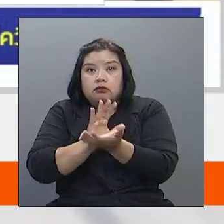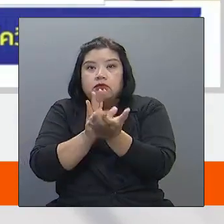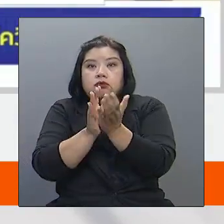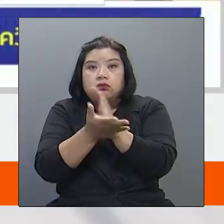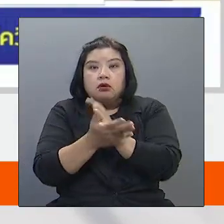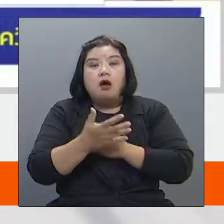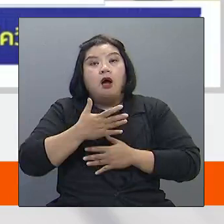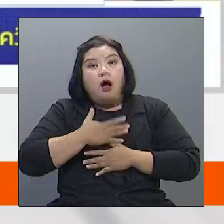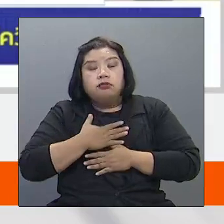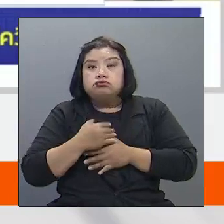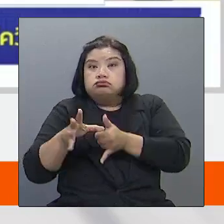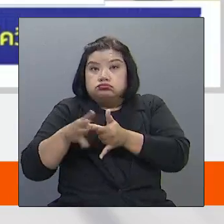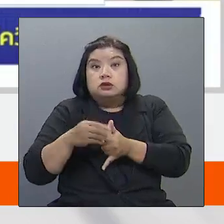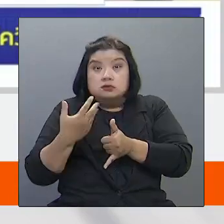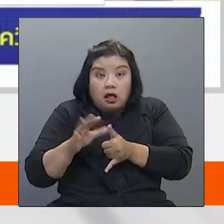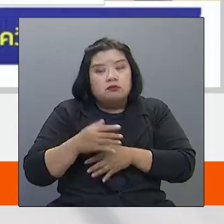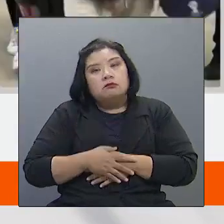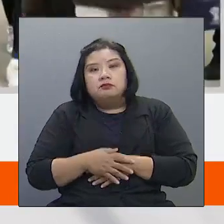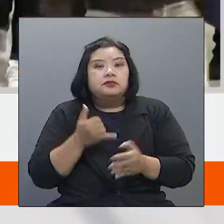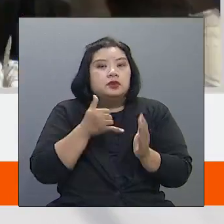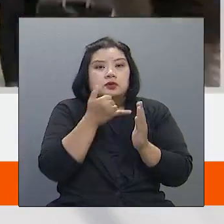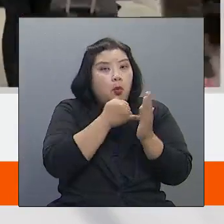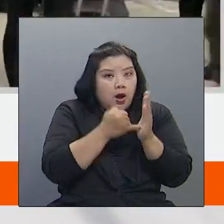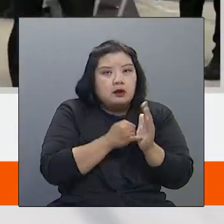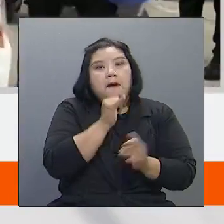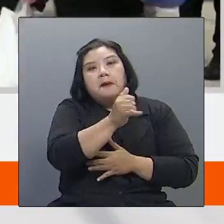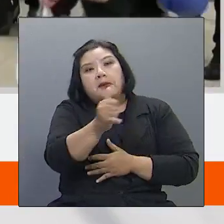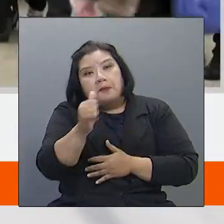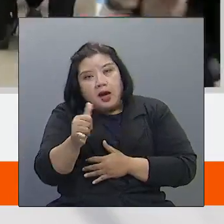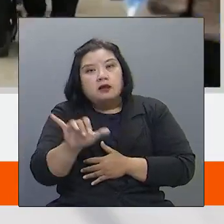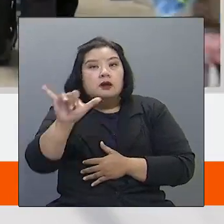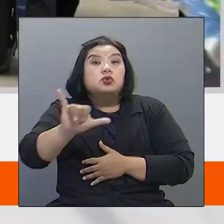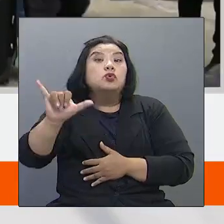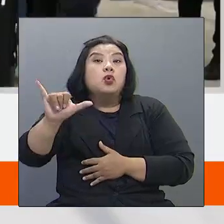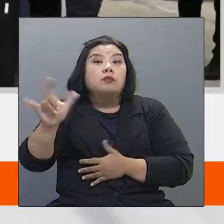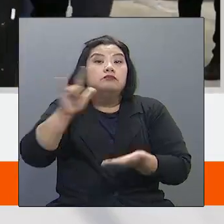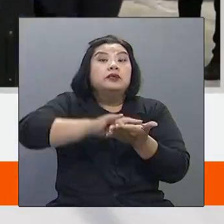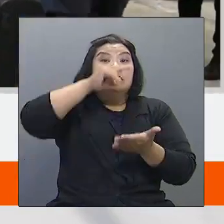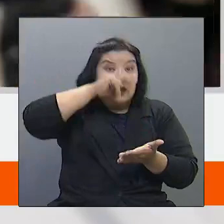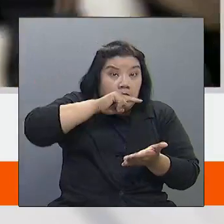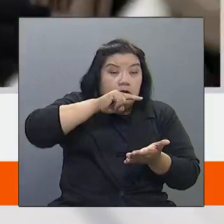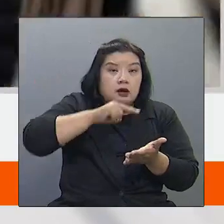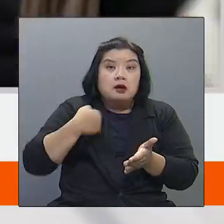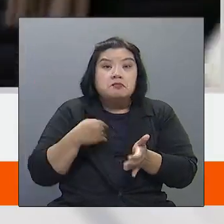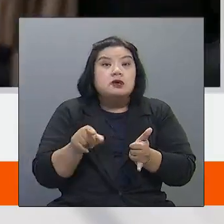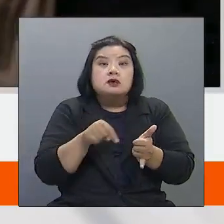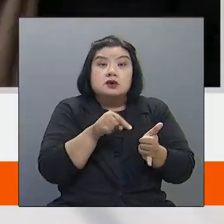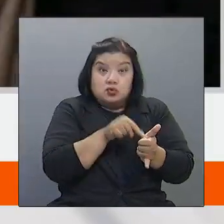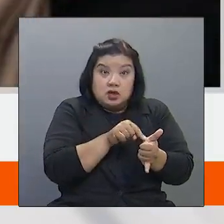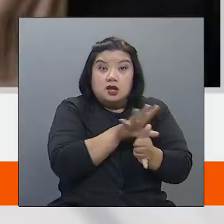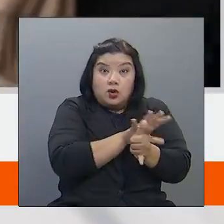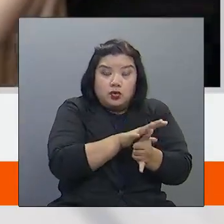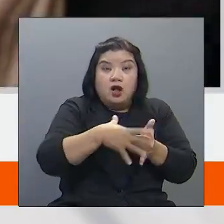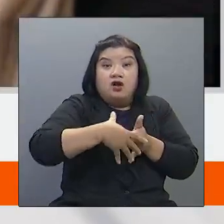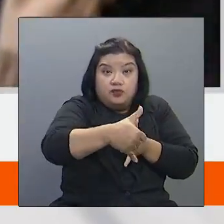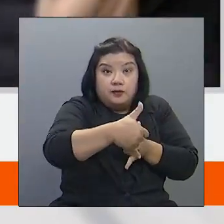นผู้คนที่มากมายขึ้นนักท่องเที่ยวมาขึ้นแล้วทางยุโรปเอา BQ 1.1 เข้ามาในประเทศเราเนี่ย XBB กับ BQ 1.1 ถ้